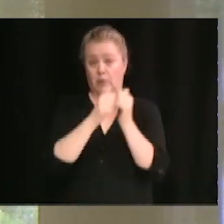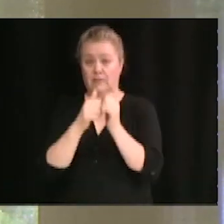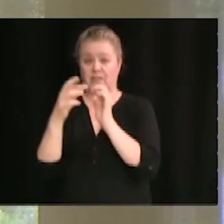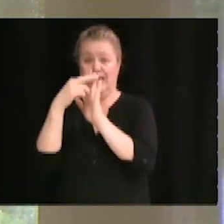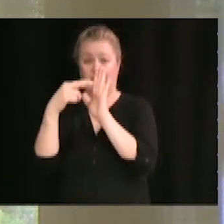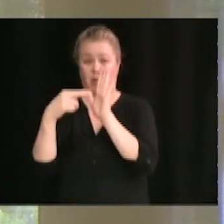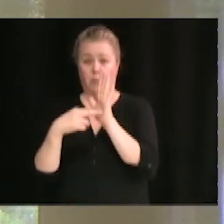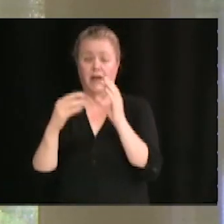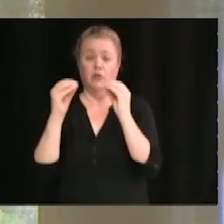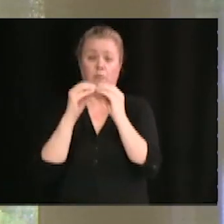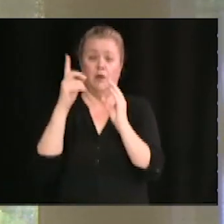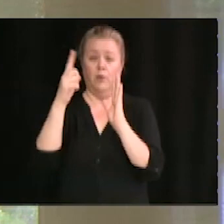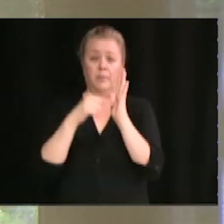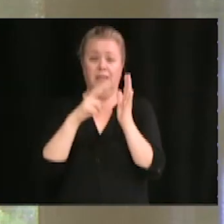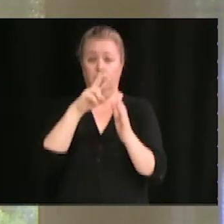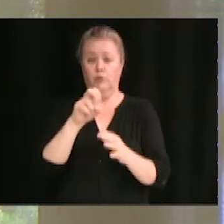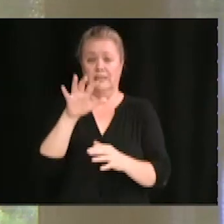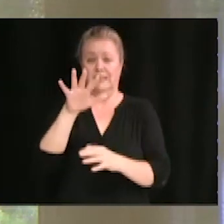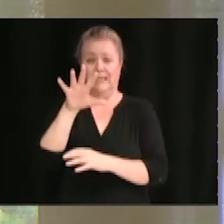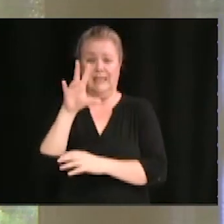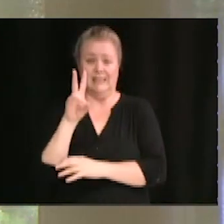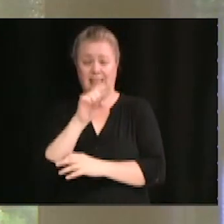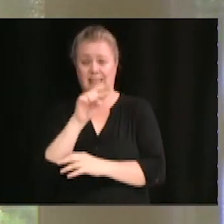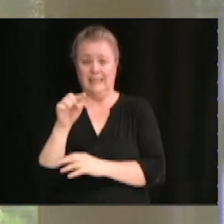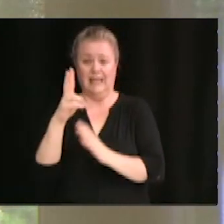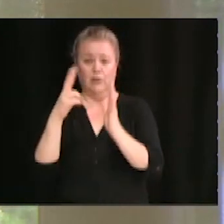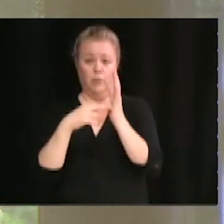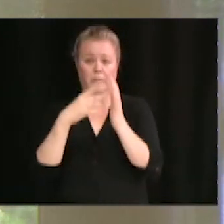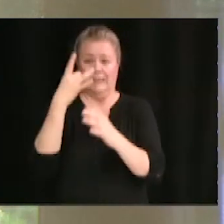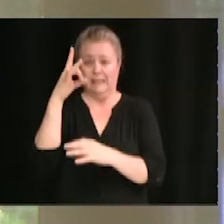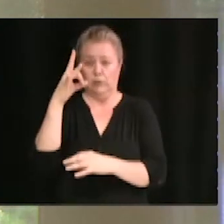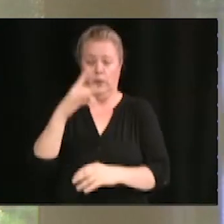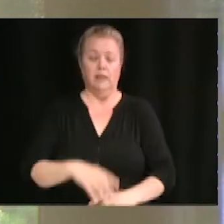règlement numéro 1257-2018